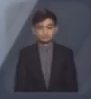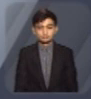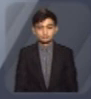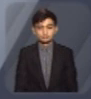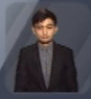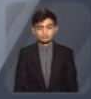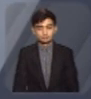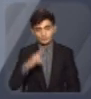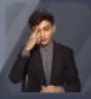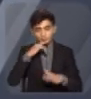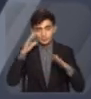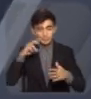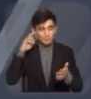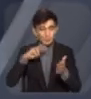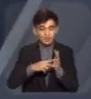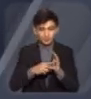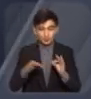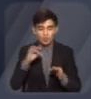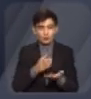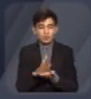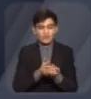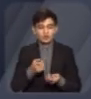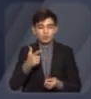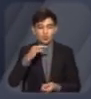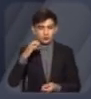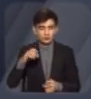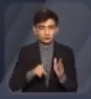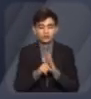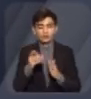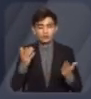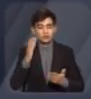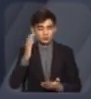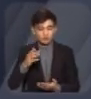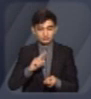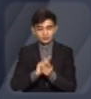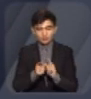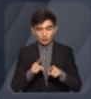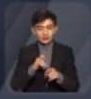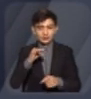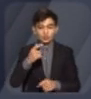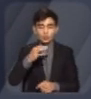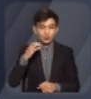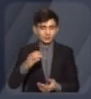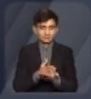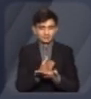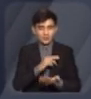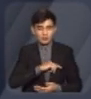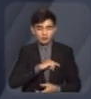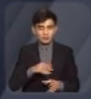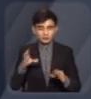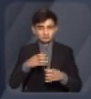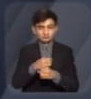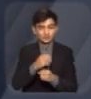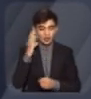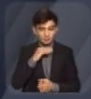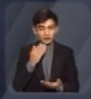В Казахстане планируют изменить модель госуправления. С чего начнут? Правда ли, что может сократиться численность госслужащих? О каком соцпакете